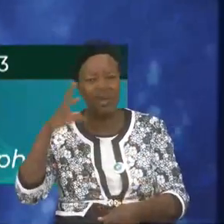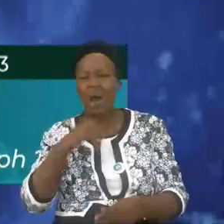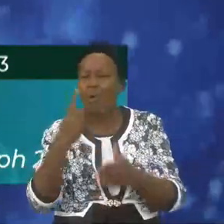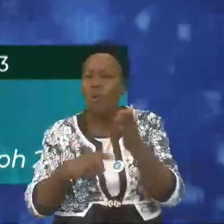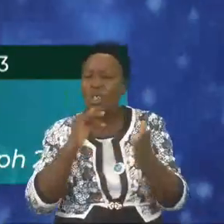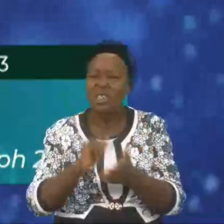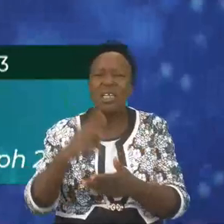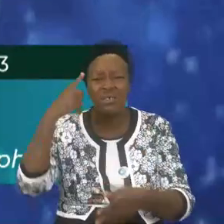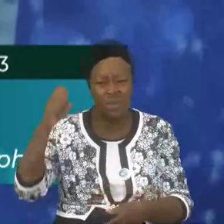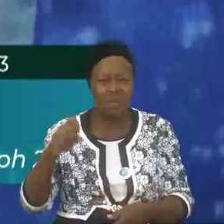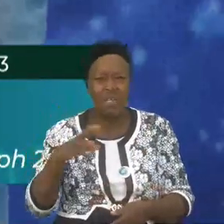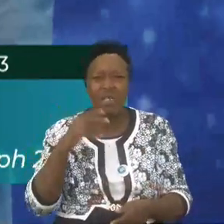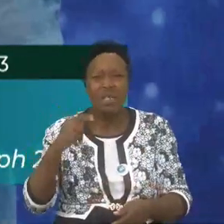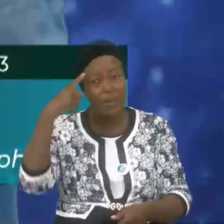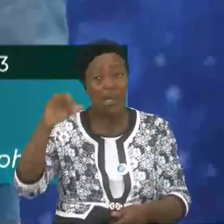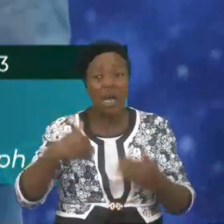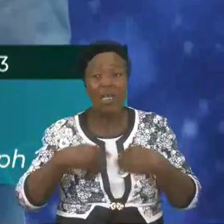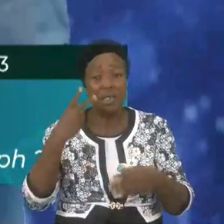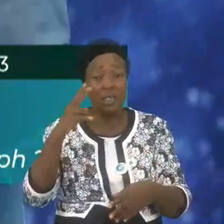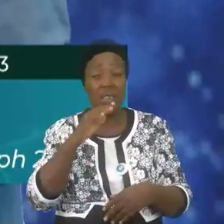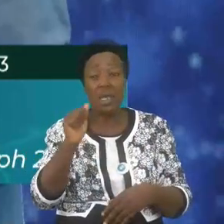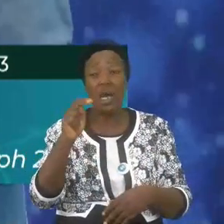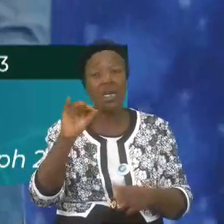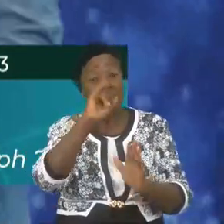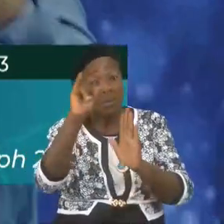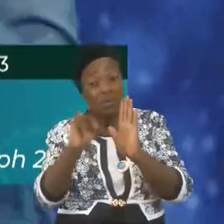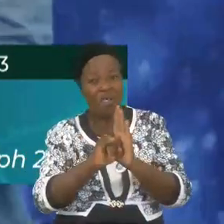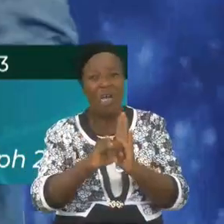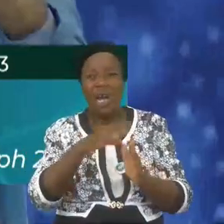Daniel avait vu une image.